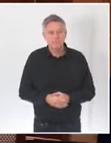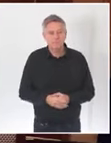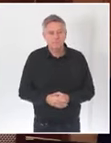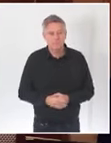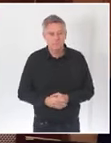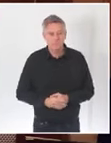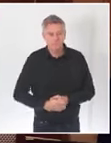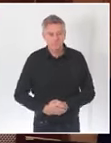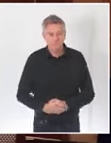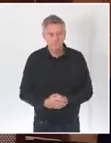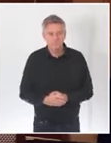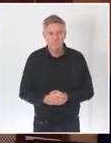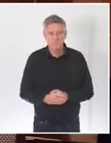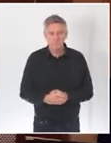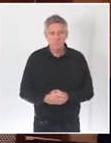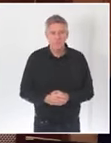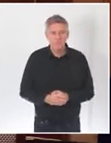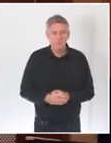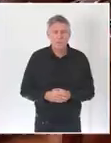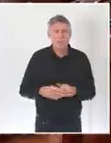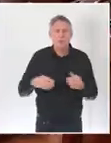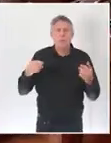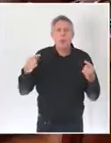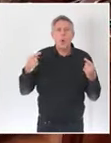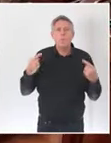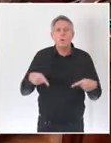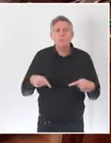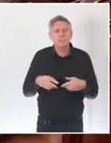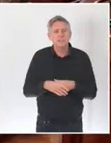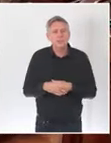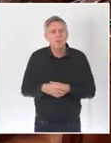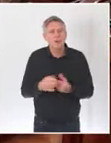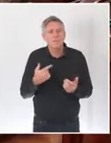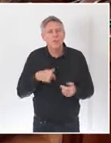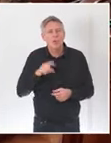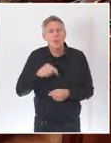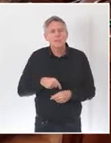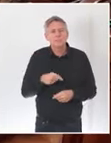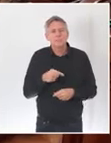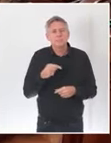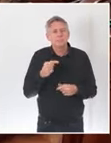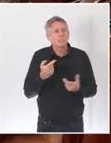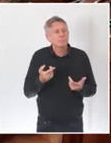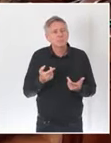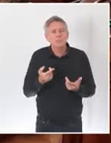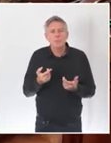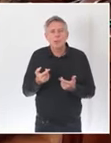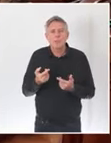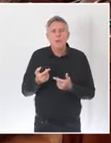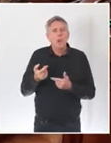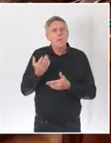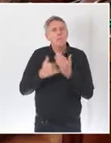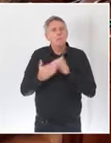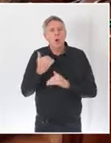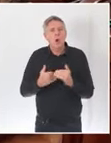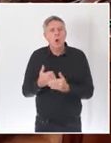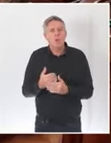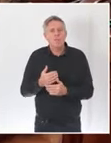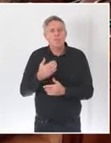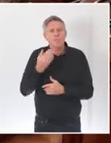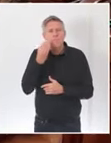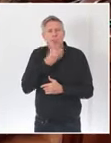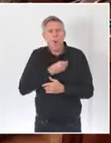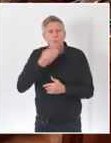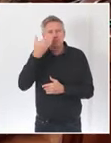Alors, si j'entends bien l'opposition, il nous faudrait donc rester silencieux face à la violence de ce plan d'austérité qui impactera